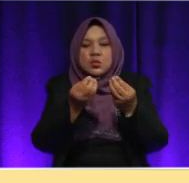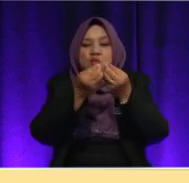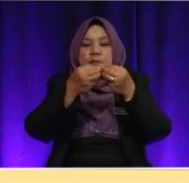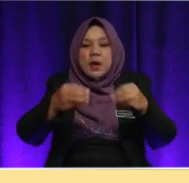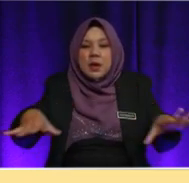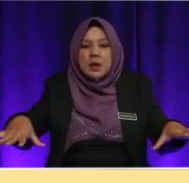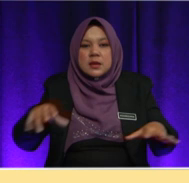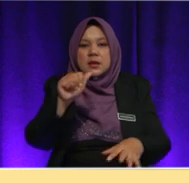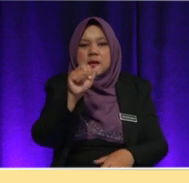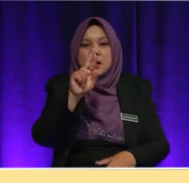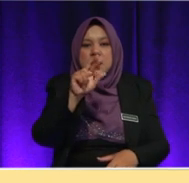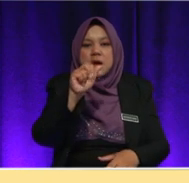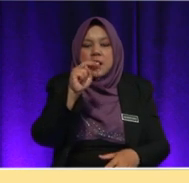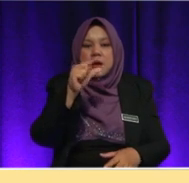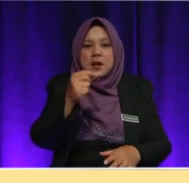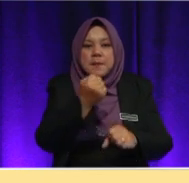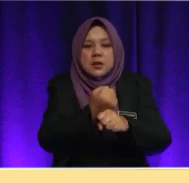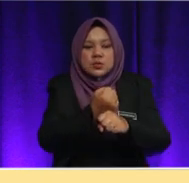yang mencemarkan